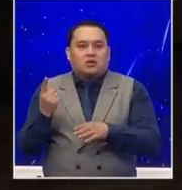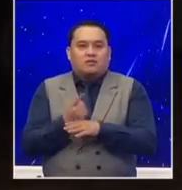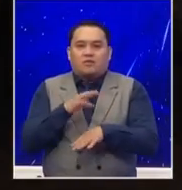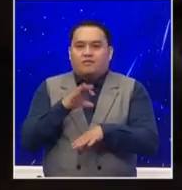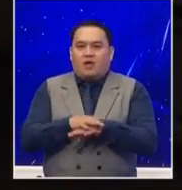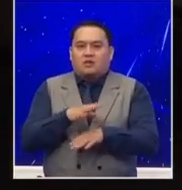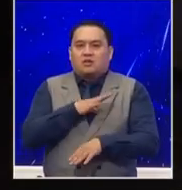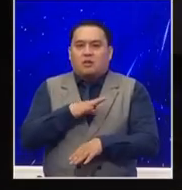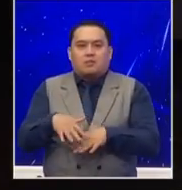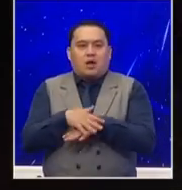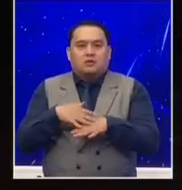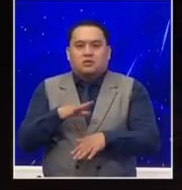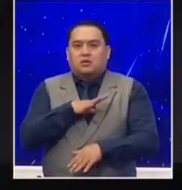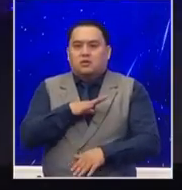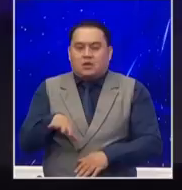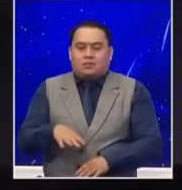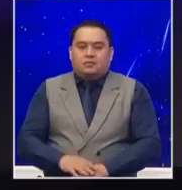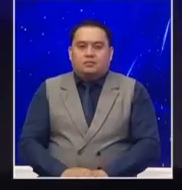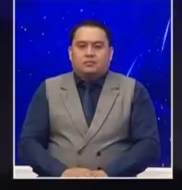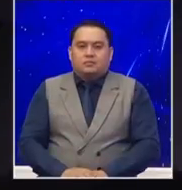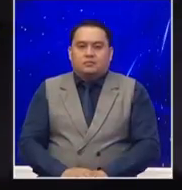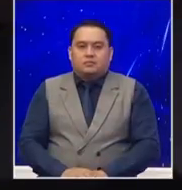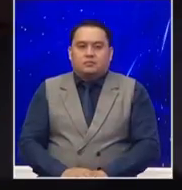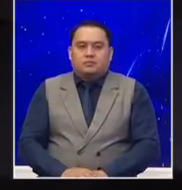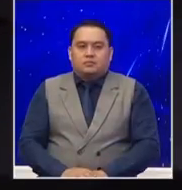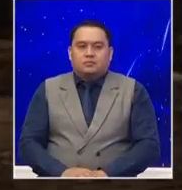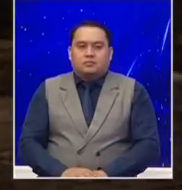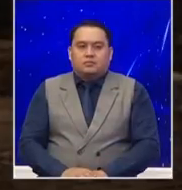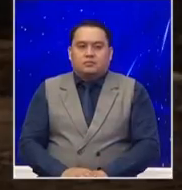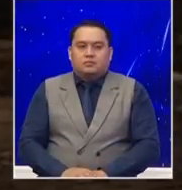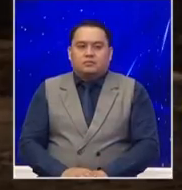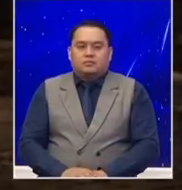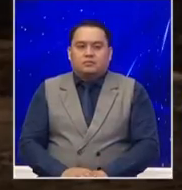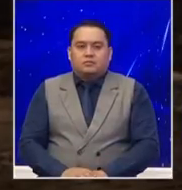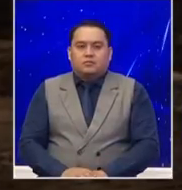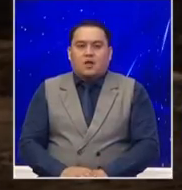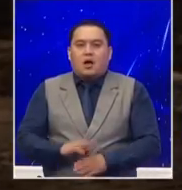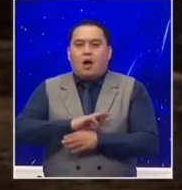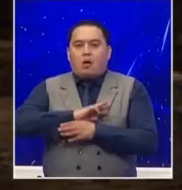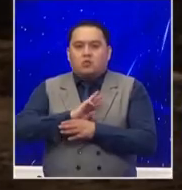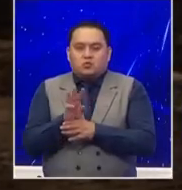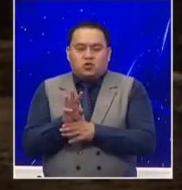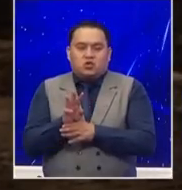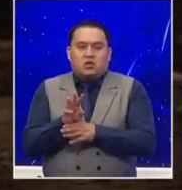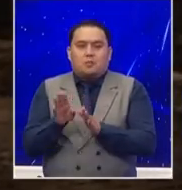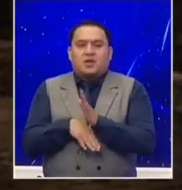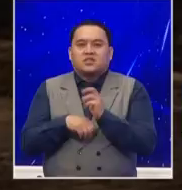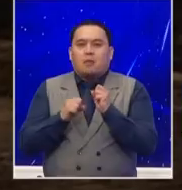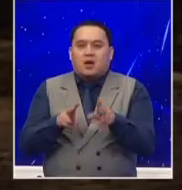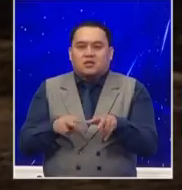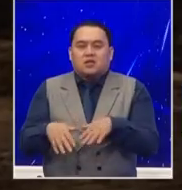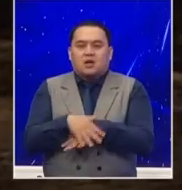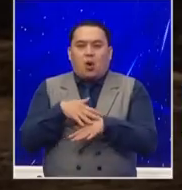факта несанкционированного массового скопления людей в эту ночь зарегистрировано не было. Для обеспечения безопасности